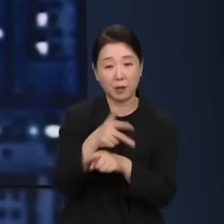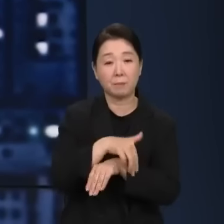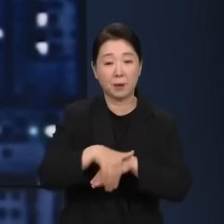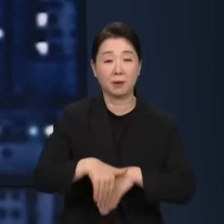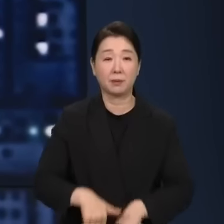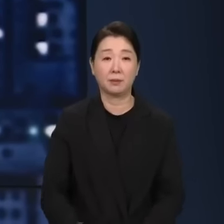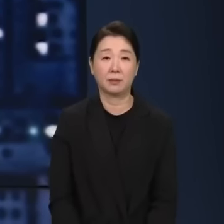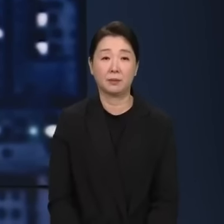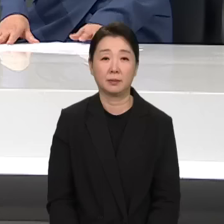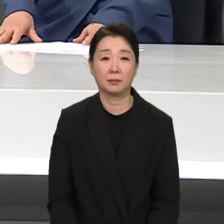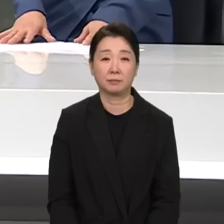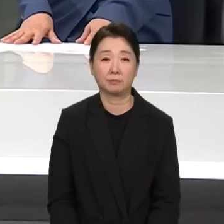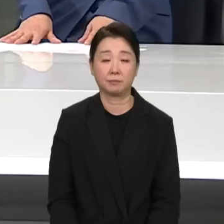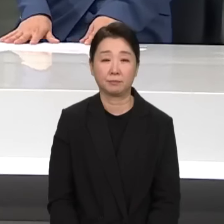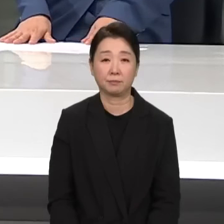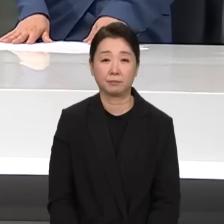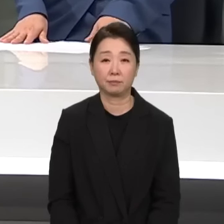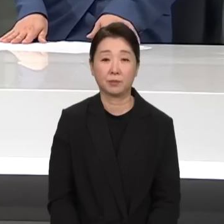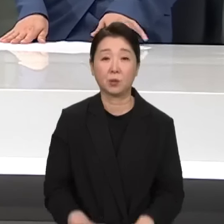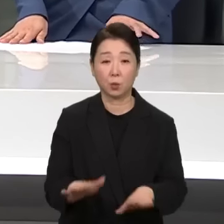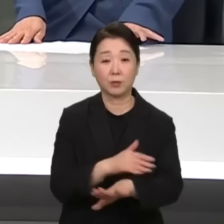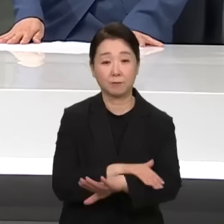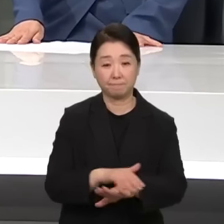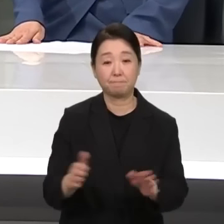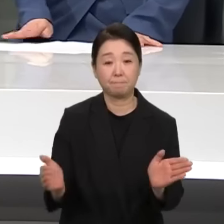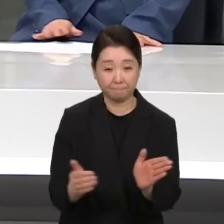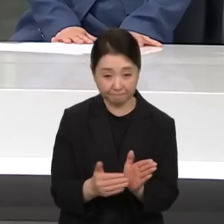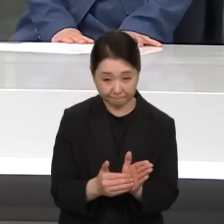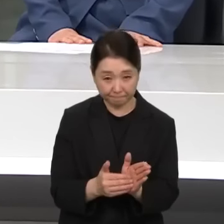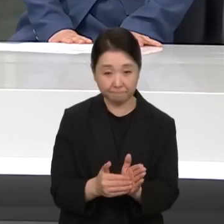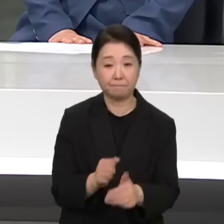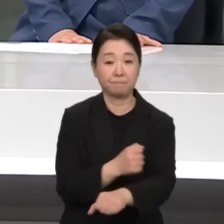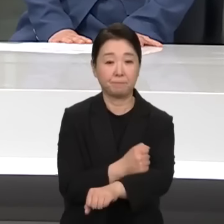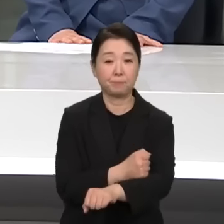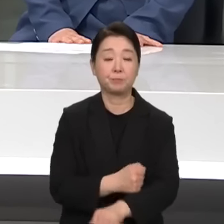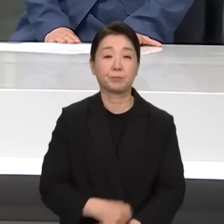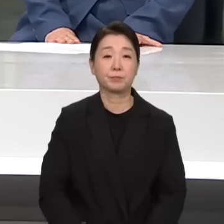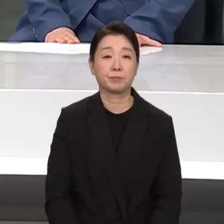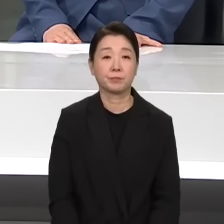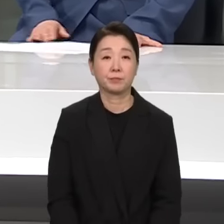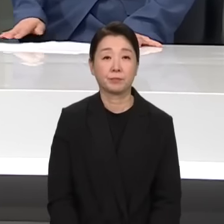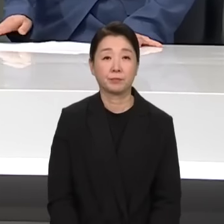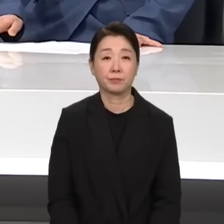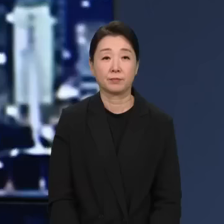나갈 예정입니다. 네, 알겠습니다. 오늘은 여기까지 짚어보겠습니다. 이재 기자였습니다.